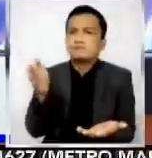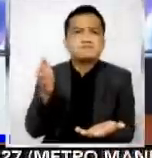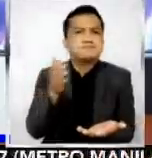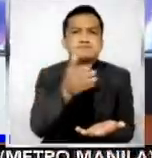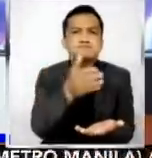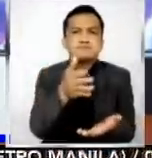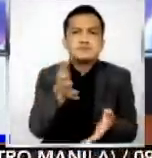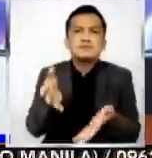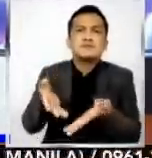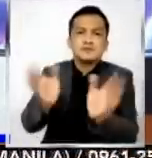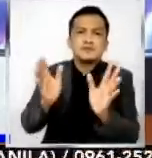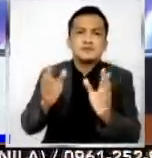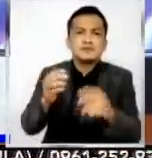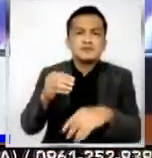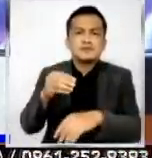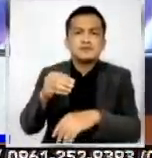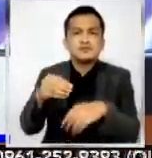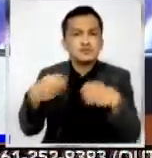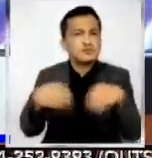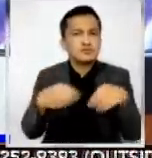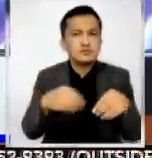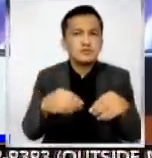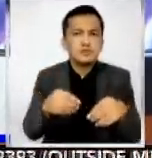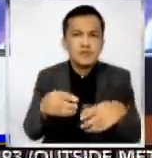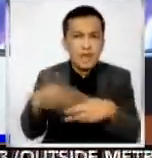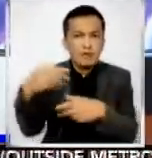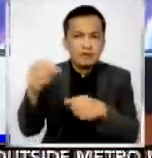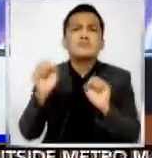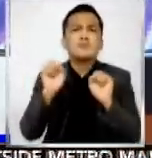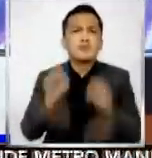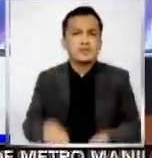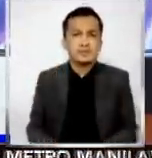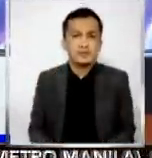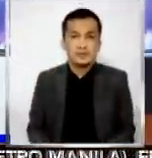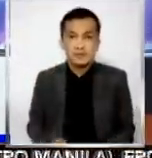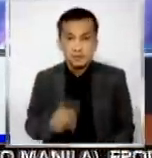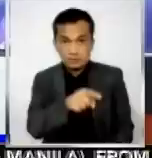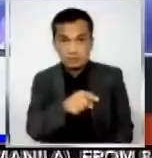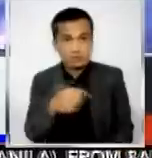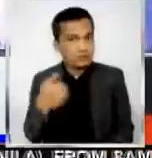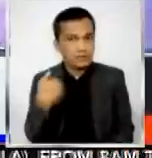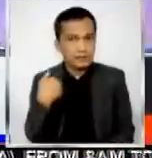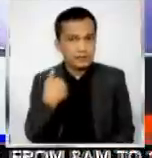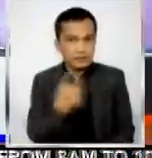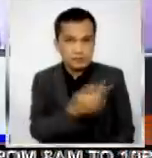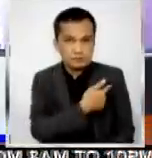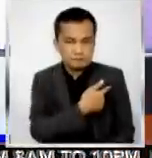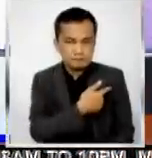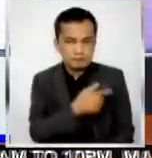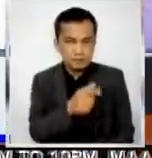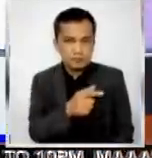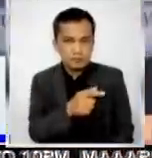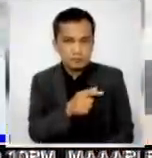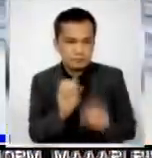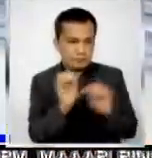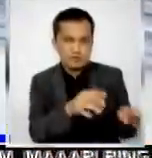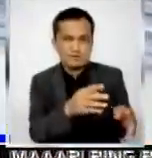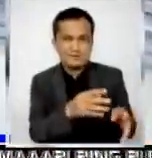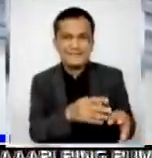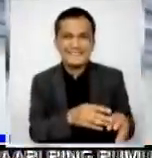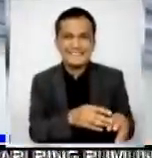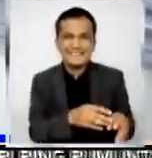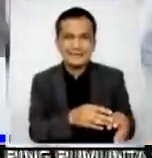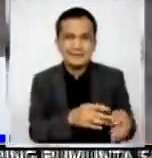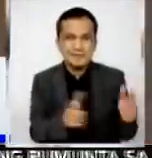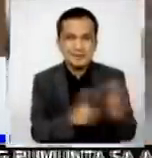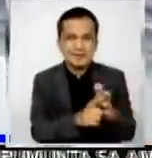the different stores and they can go out. So yung mga hindi bakunado, talagang kinukulong. Hindi sila pinamalalabas. Sa ngayon, may